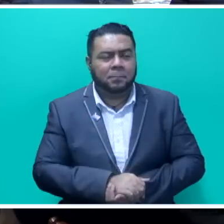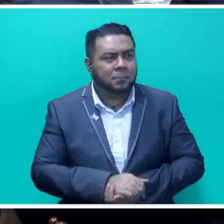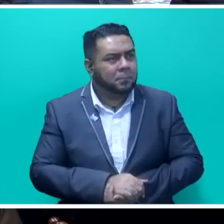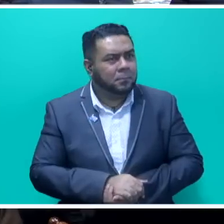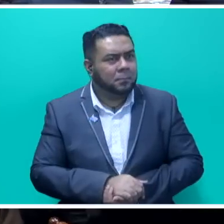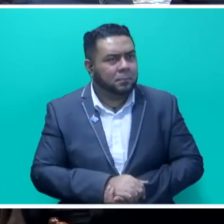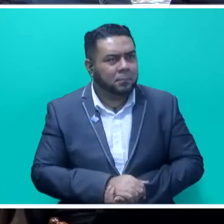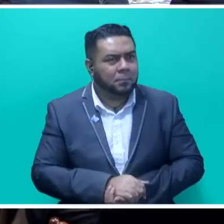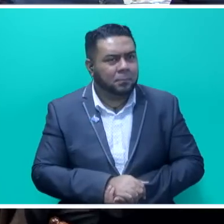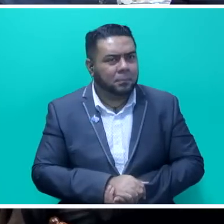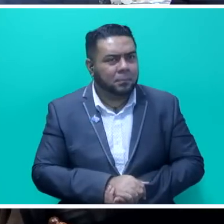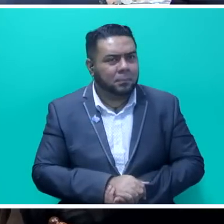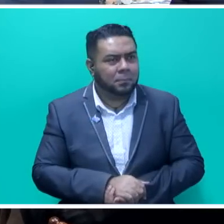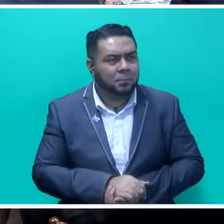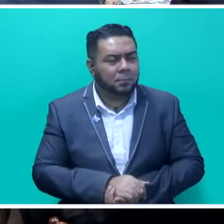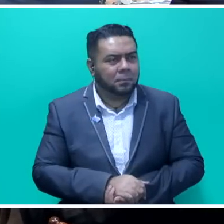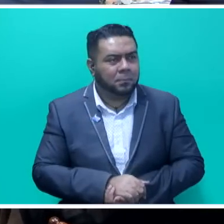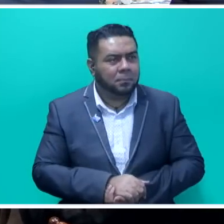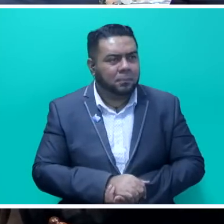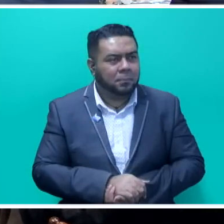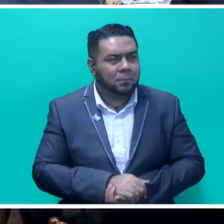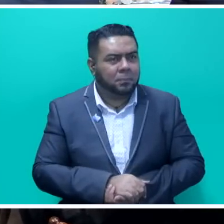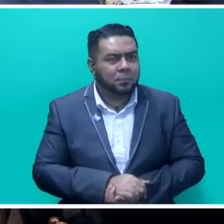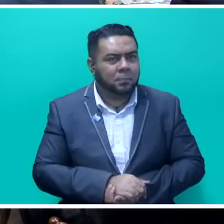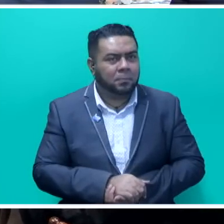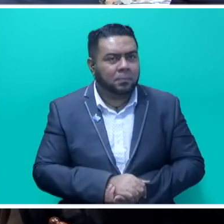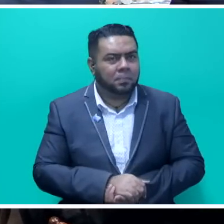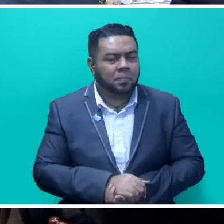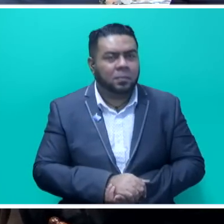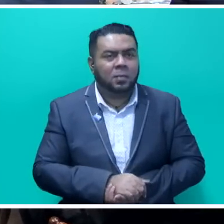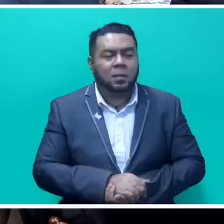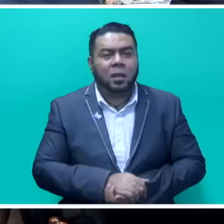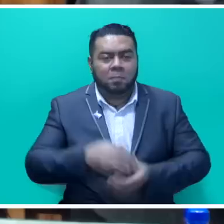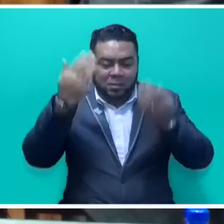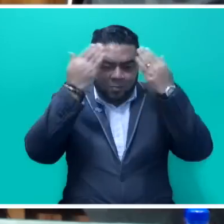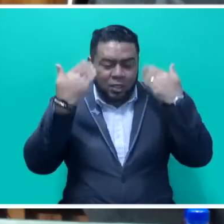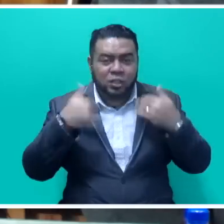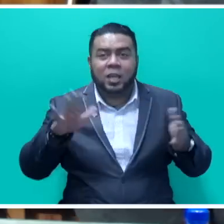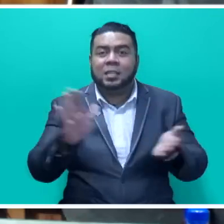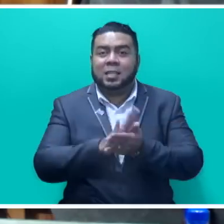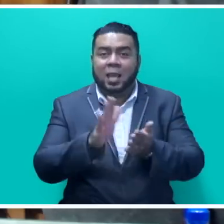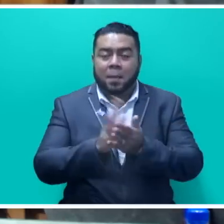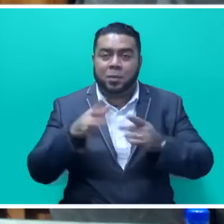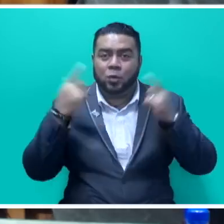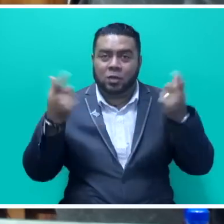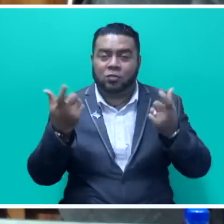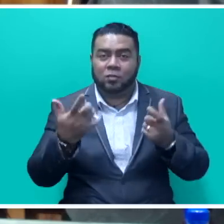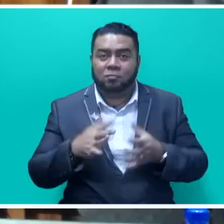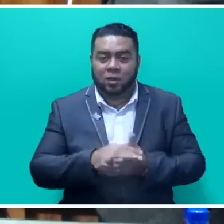ये खुशी की बात है कि 12वां विश्व हिंदी सम्मेलन इस बार फिजी में हो रहा